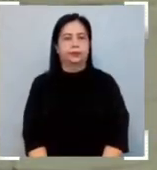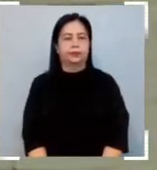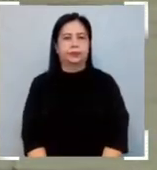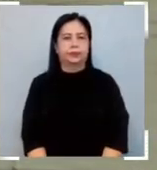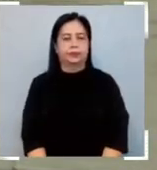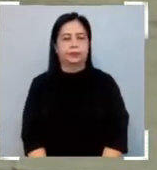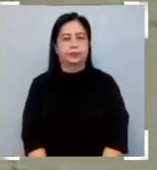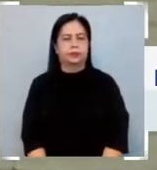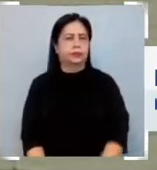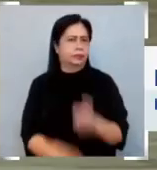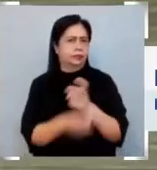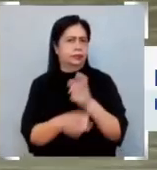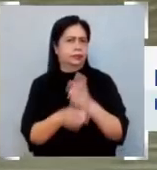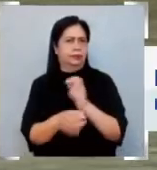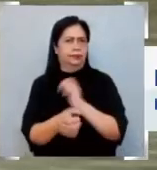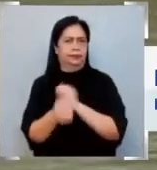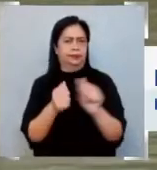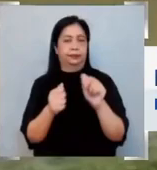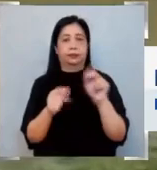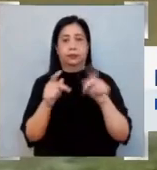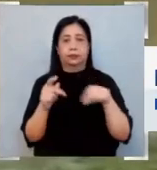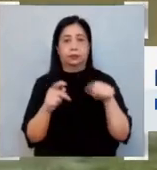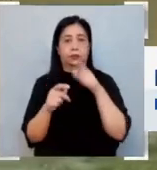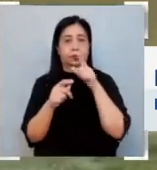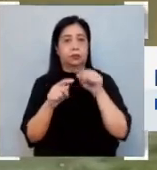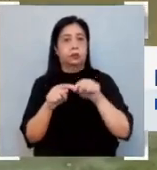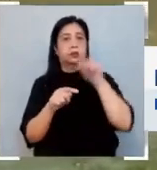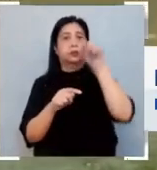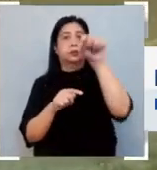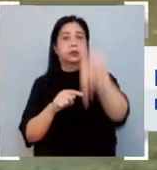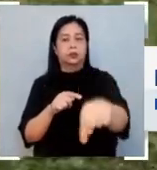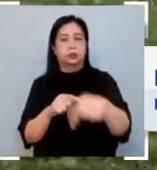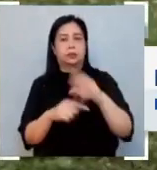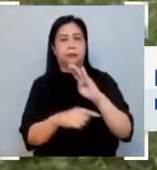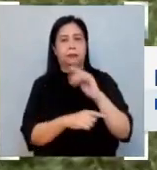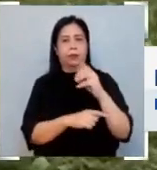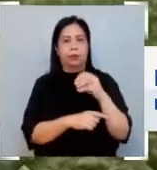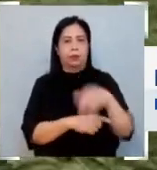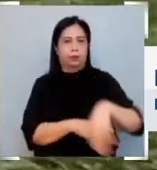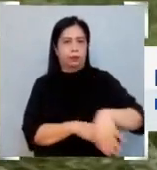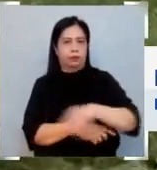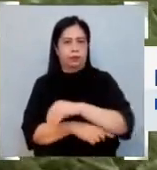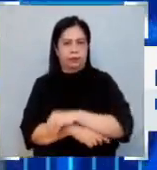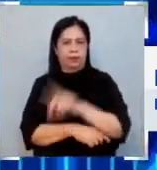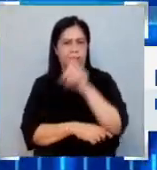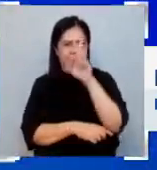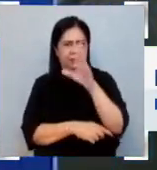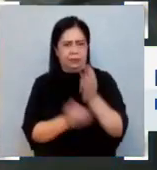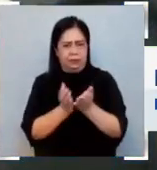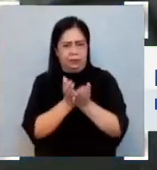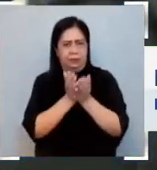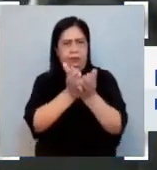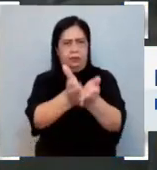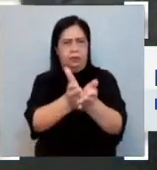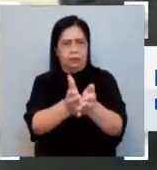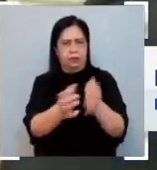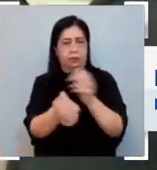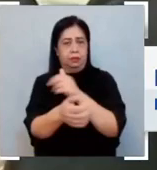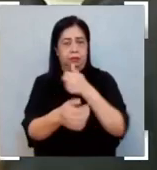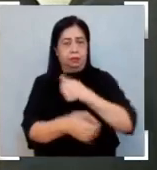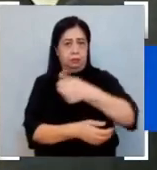Pahirapan ang pagtawid ng mga residenteng nasa kabilang pampang sa Bagao, Cagayan. Iisa lang kasi ang bangka para makatawid sa ilog. Mahirap